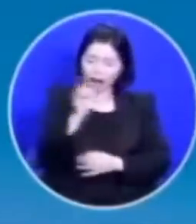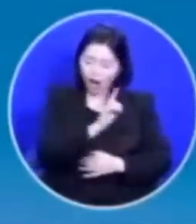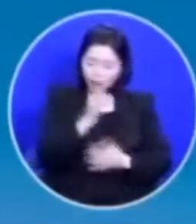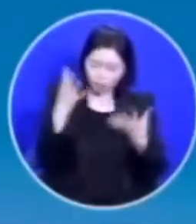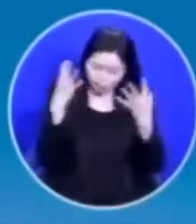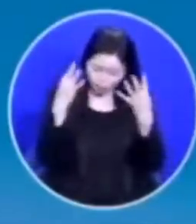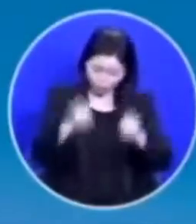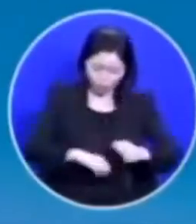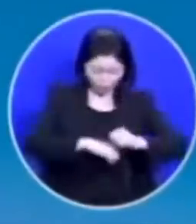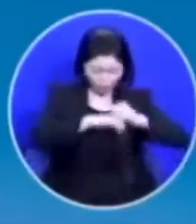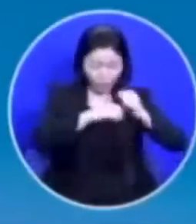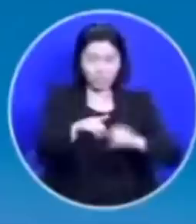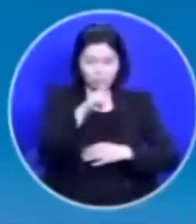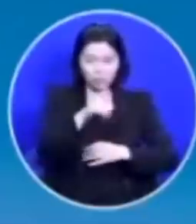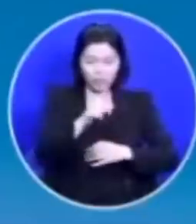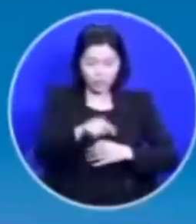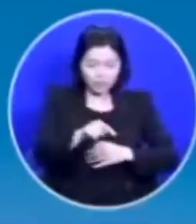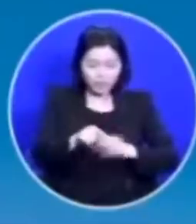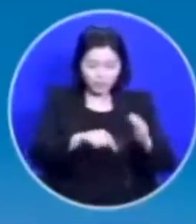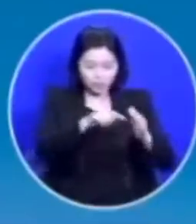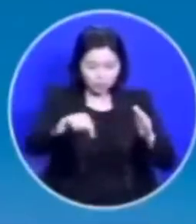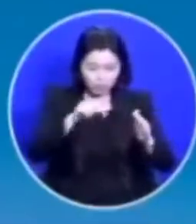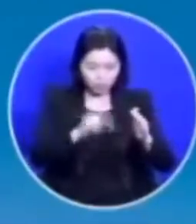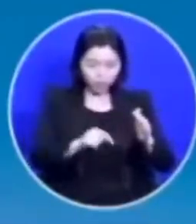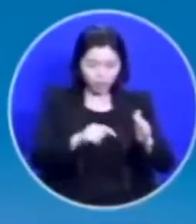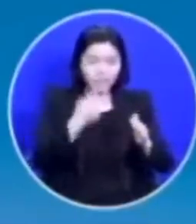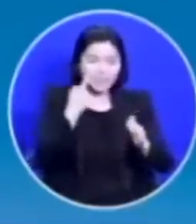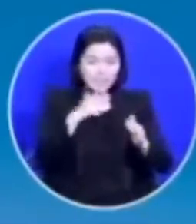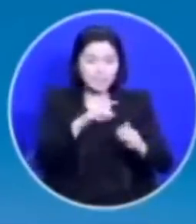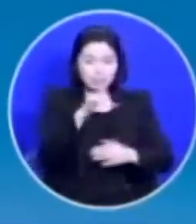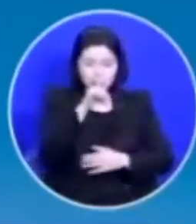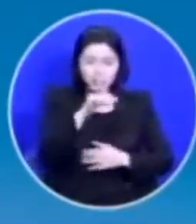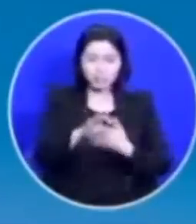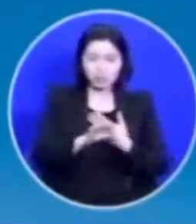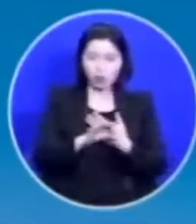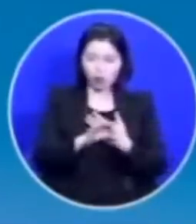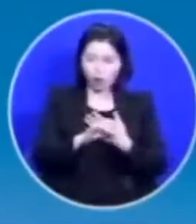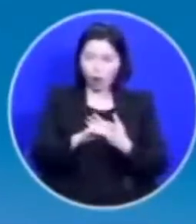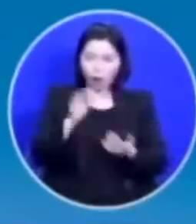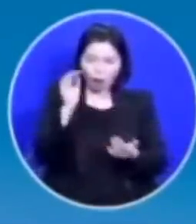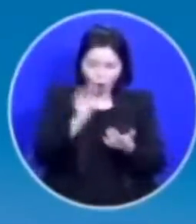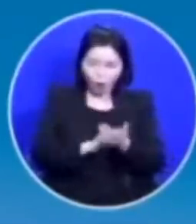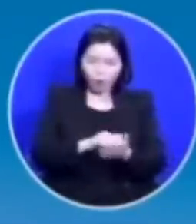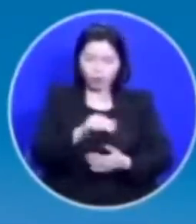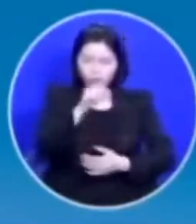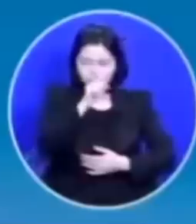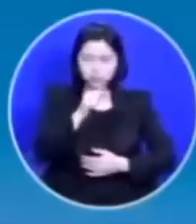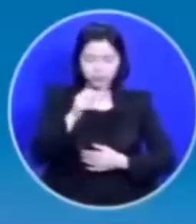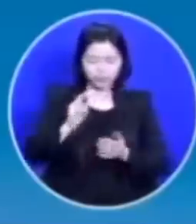그 속에 근이 있으면 큰 동물 수집 하신 것입니다